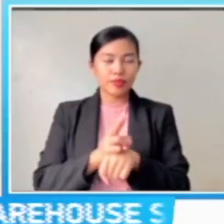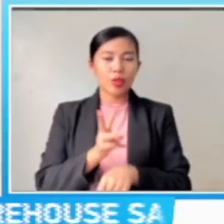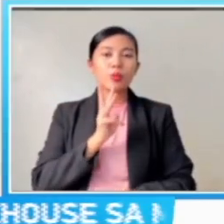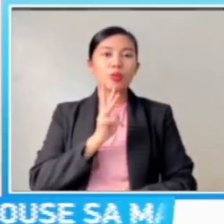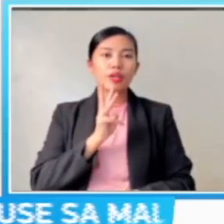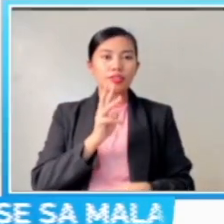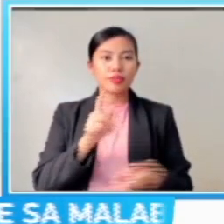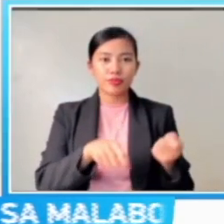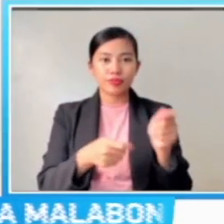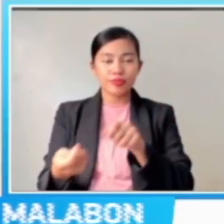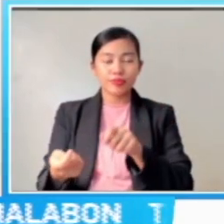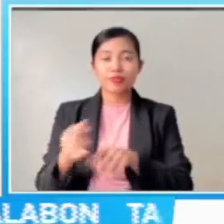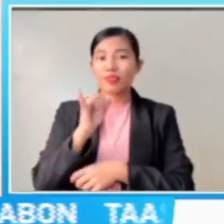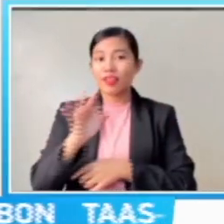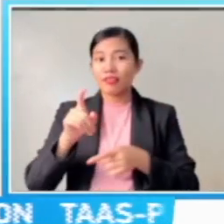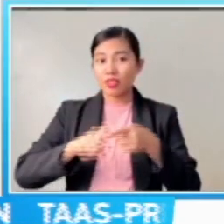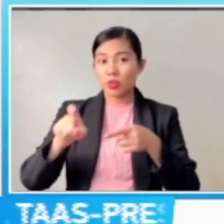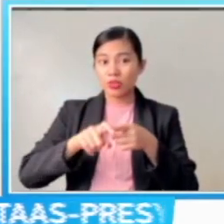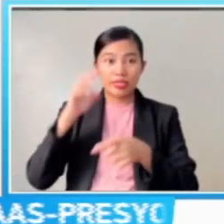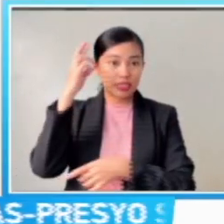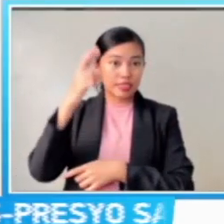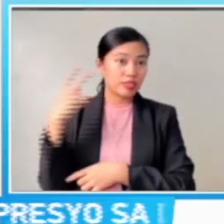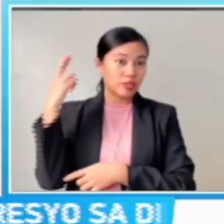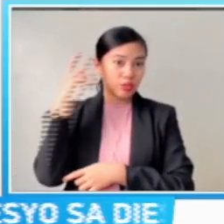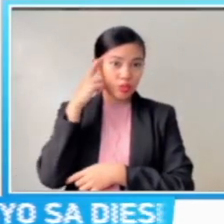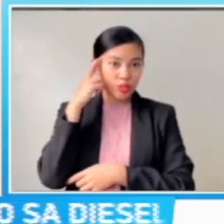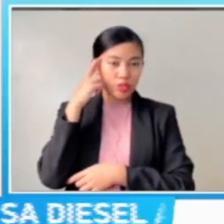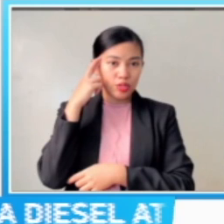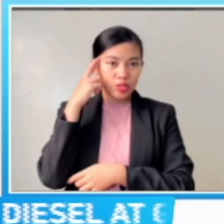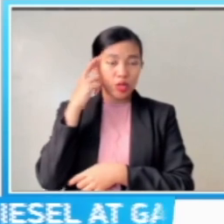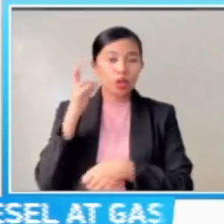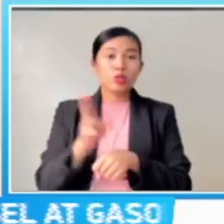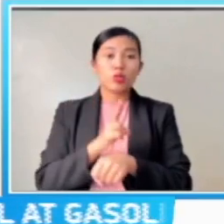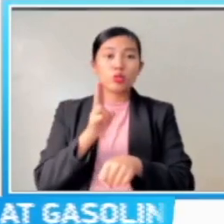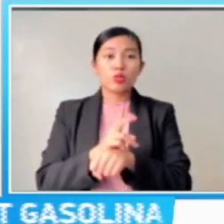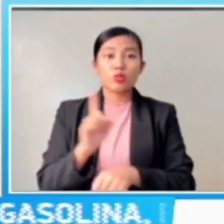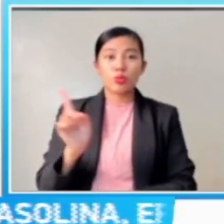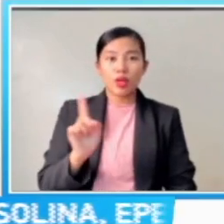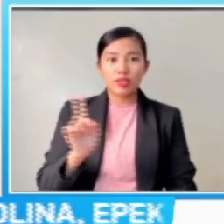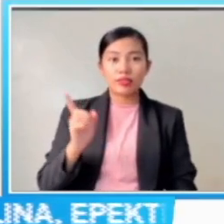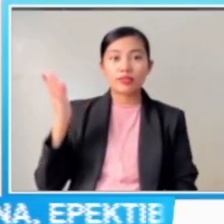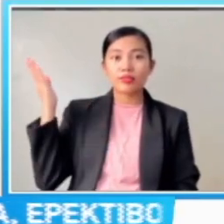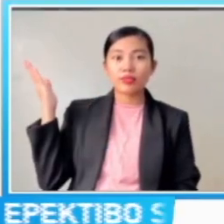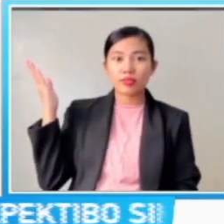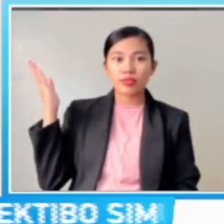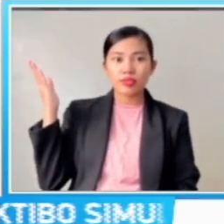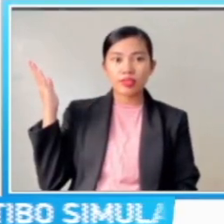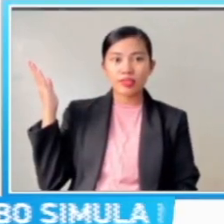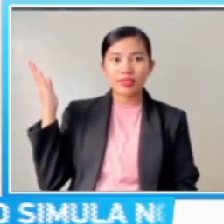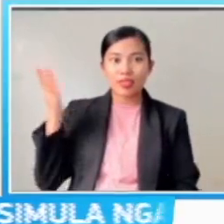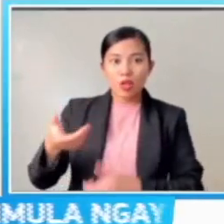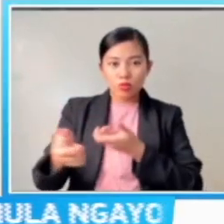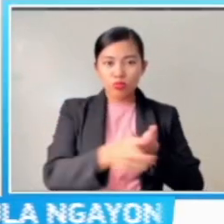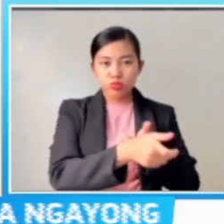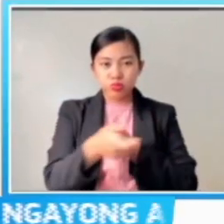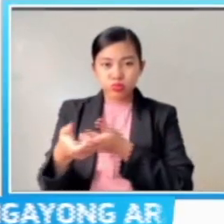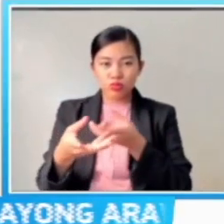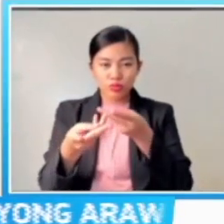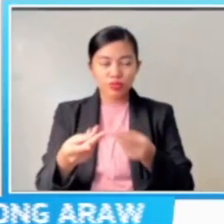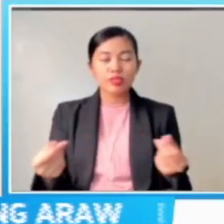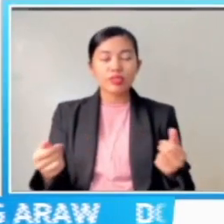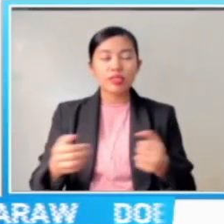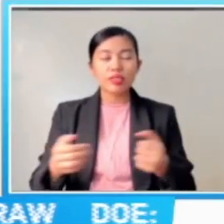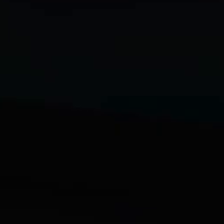ng sunog, carbon dioxide extinguisher ang dapat gamitin. Agad tumawag ng bumbero kung di kayang kontrolin ang